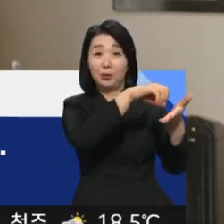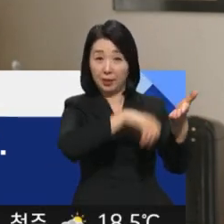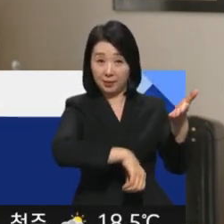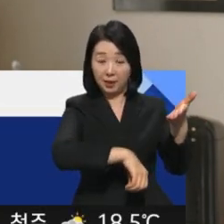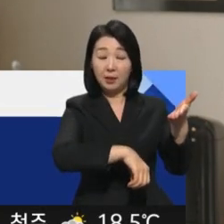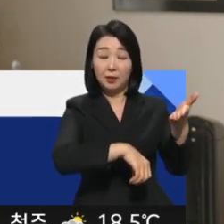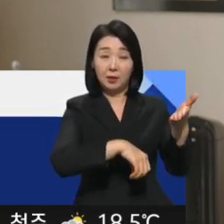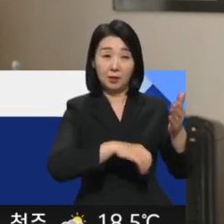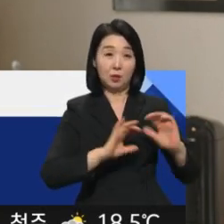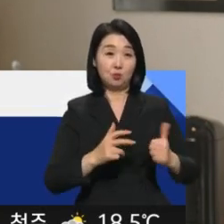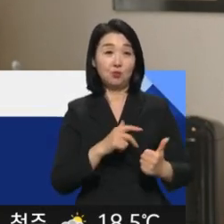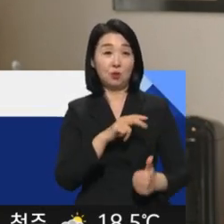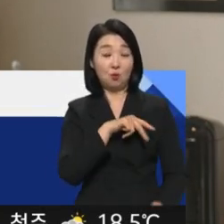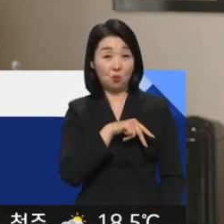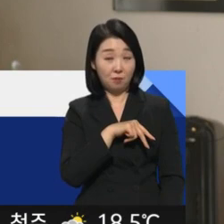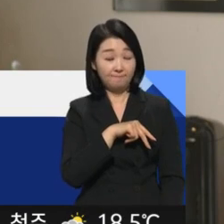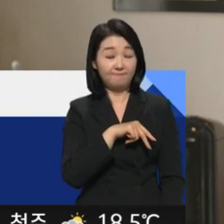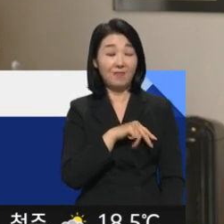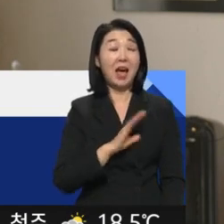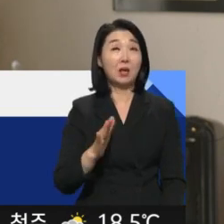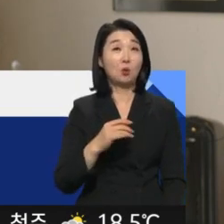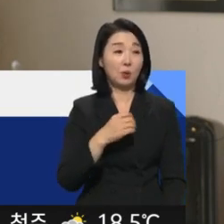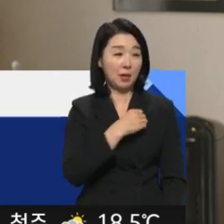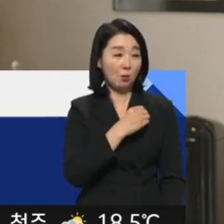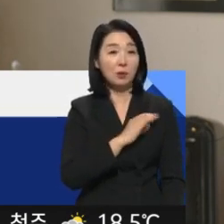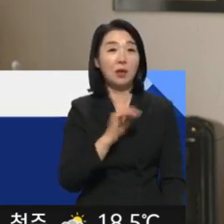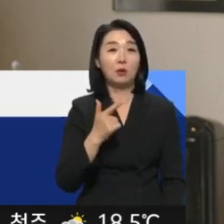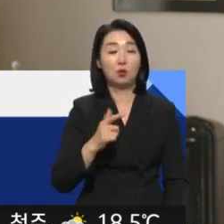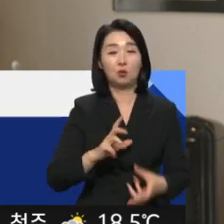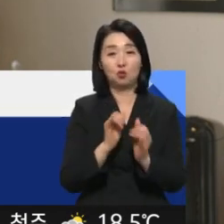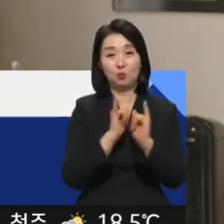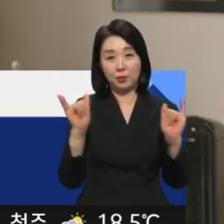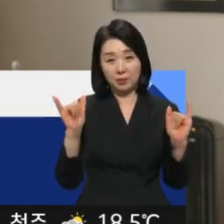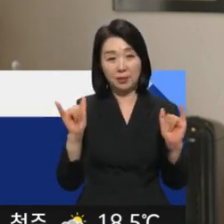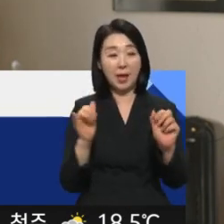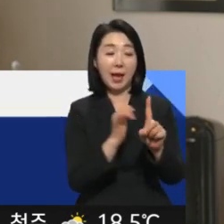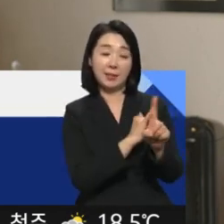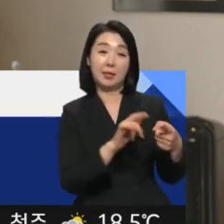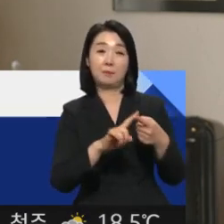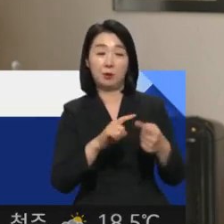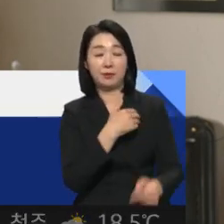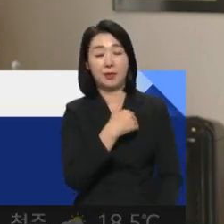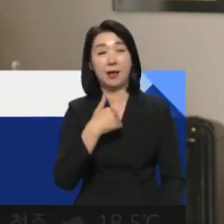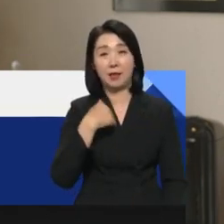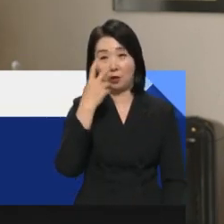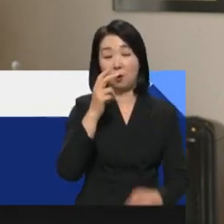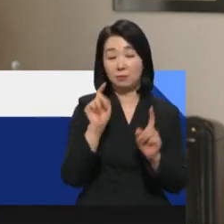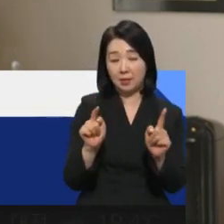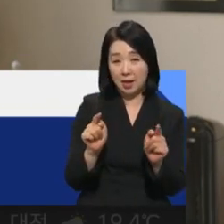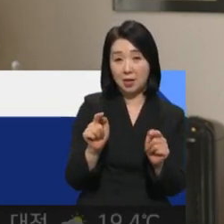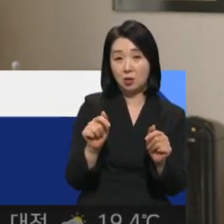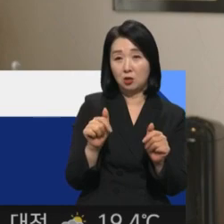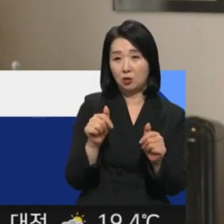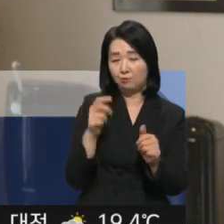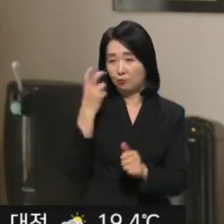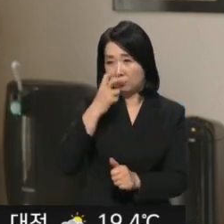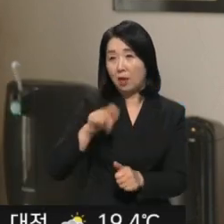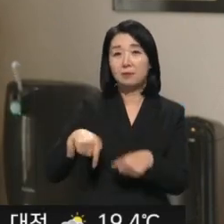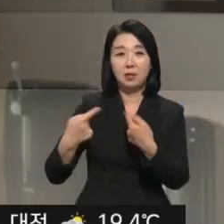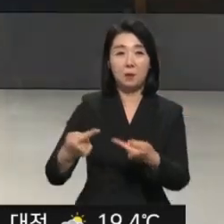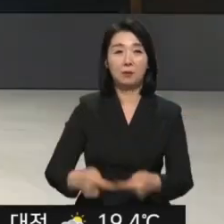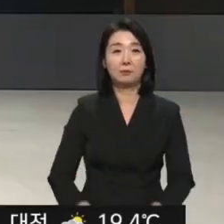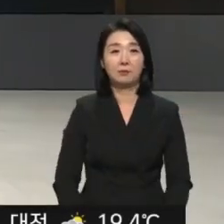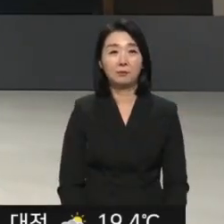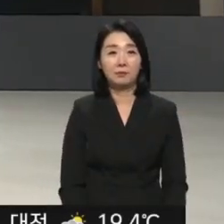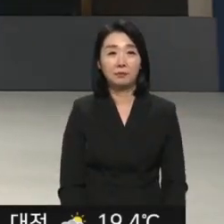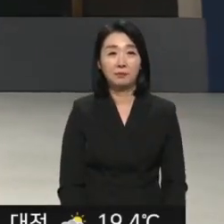국회의원, 지역위원장도 아니고 당원도 아닌 국민의 한 사람으로서 당당하게 검찰의 수사에 응하겠습니다.